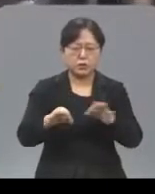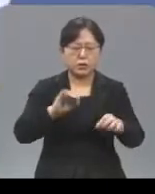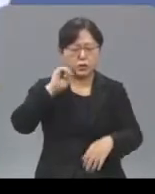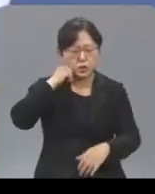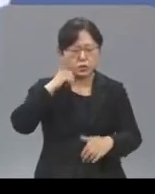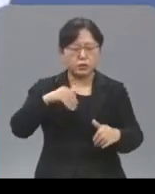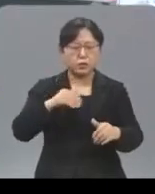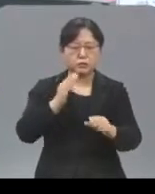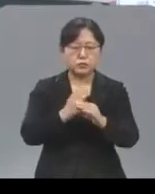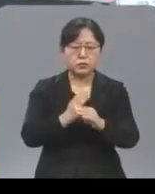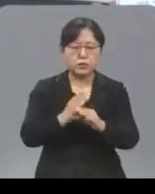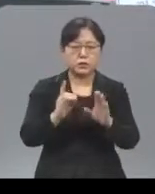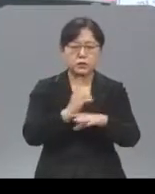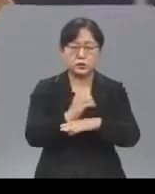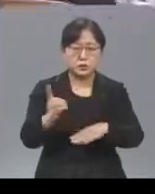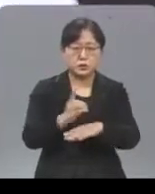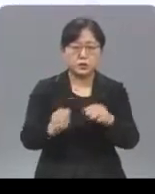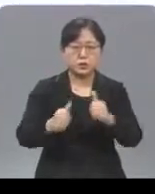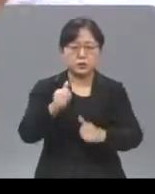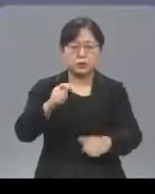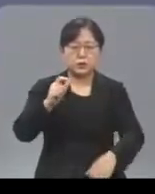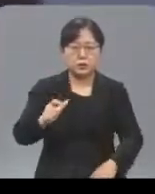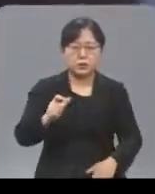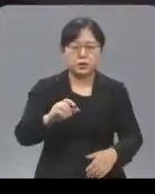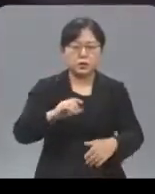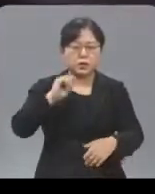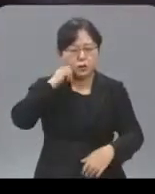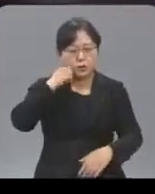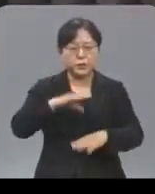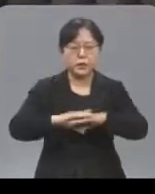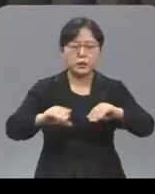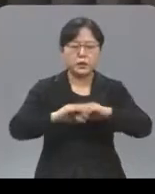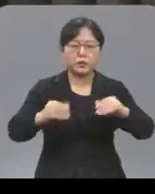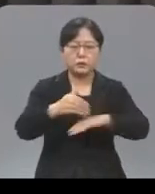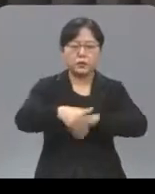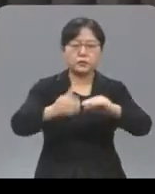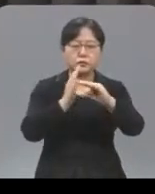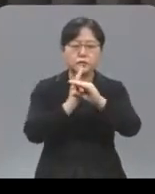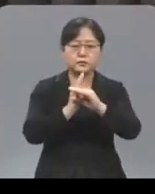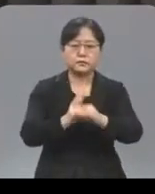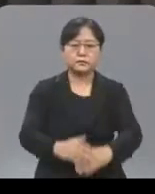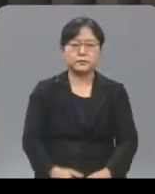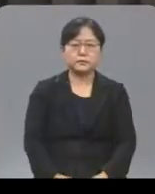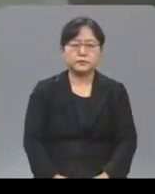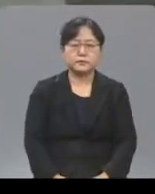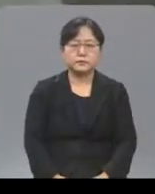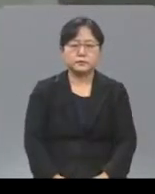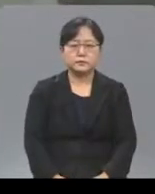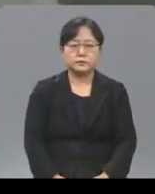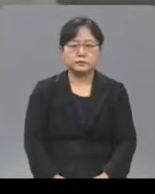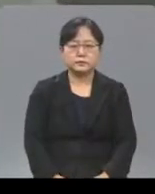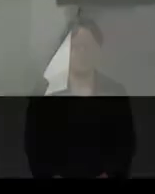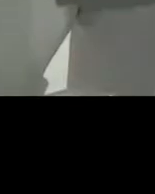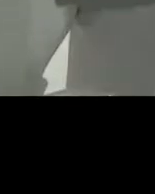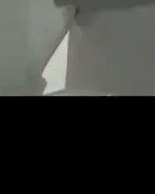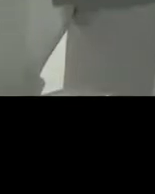속에서도 디지털 경쟁력 강화를 통한 위기 극복의 나설 방침이라고 밝혔습니다 지금까지 단신 브리핑이 얻습니다